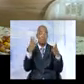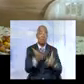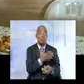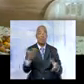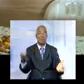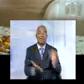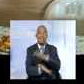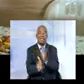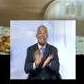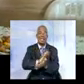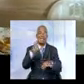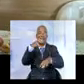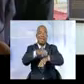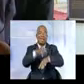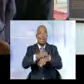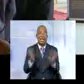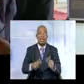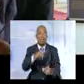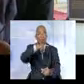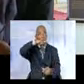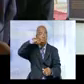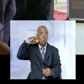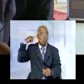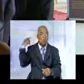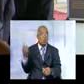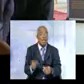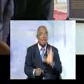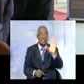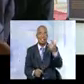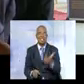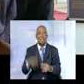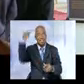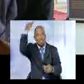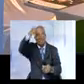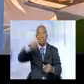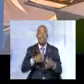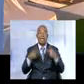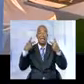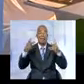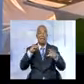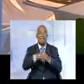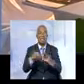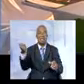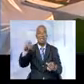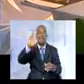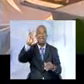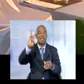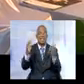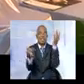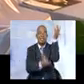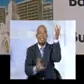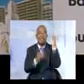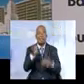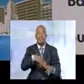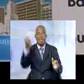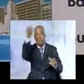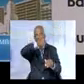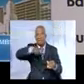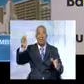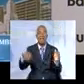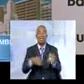par une pâte feuilletée. Le Maroc est présent dans 16 pays d'Afrique avec les services bancaires comme